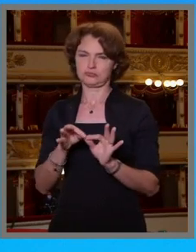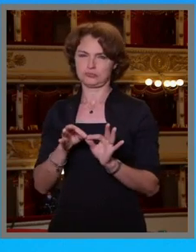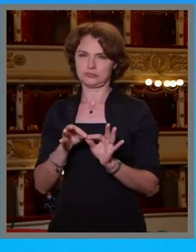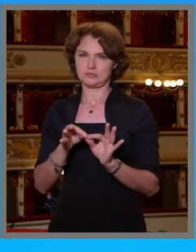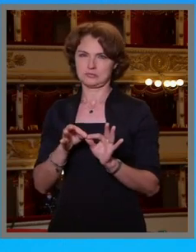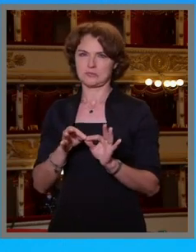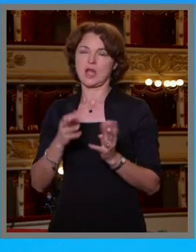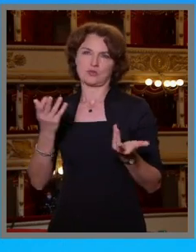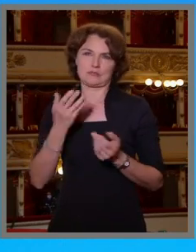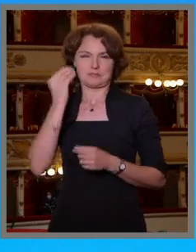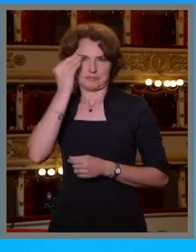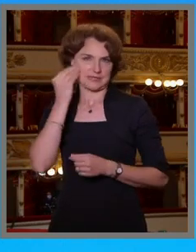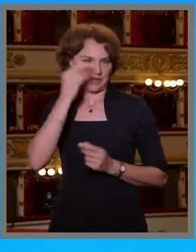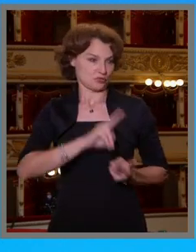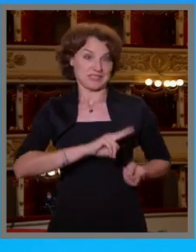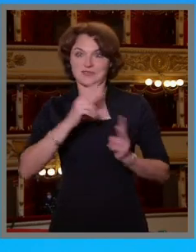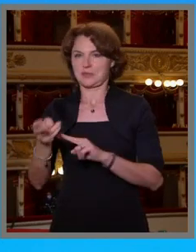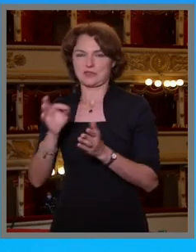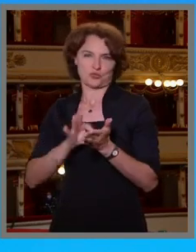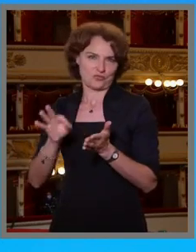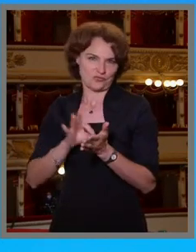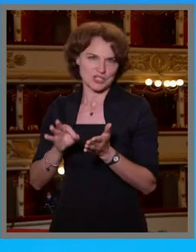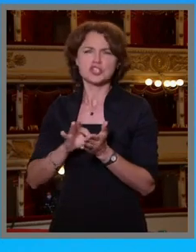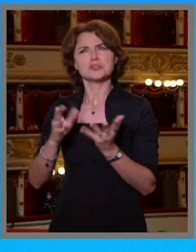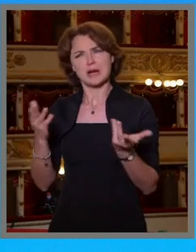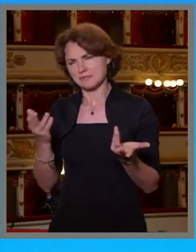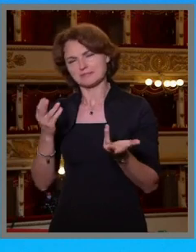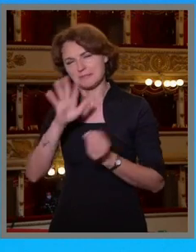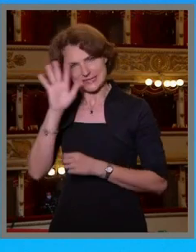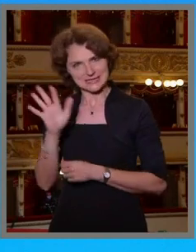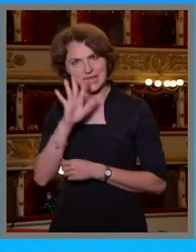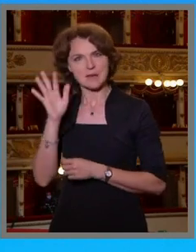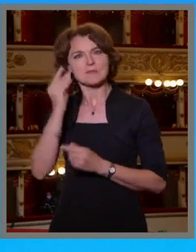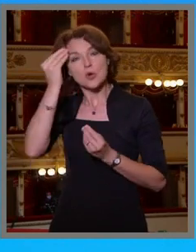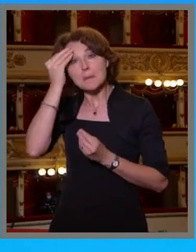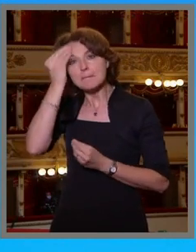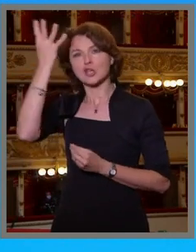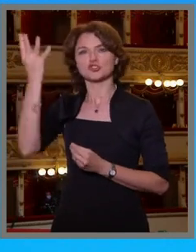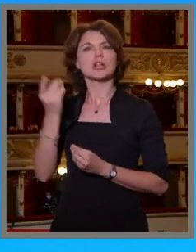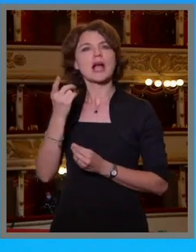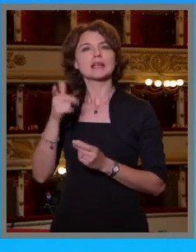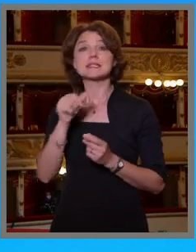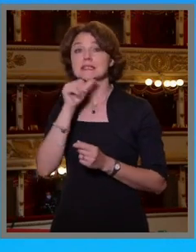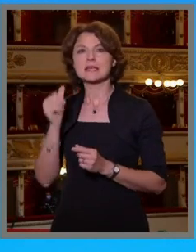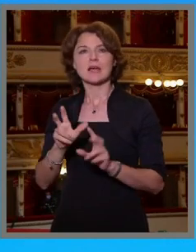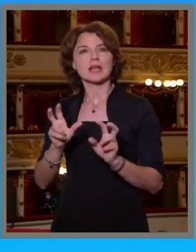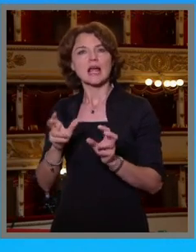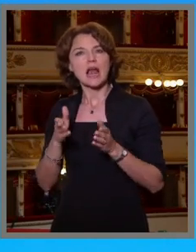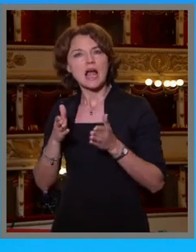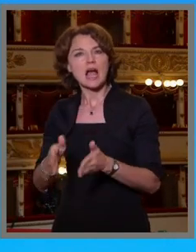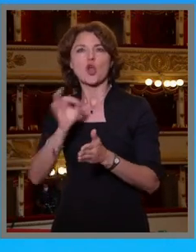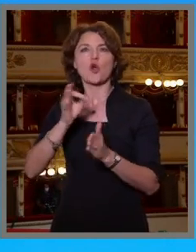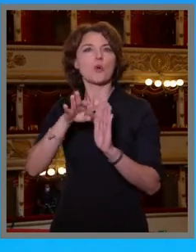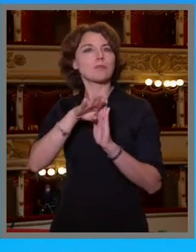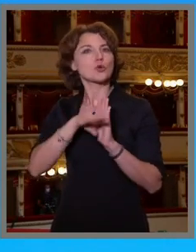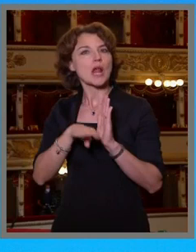trasferimento di uffici ma per esempio immaginate quanto ad oggi servirebbe un canale una parte significativa dei programmi